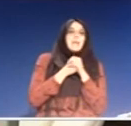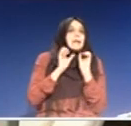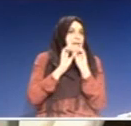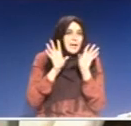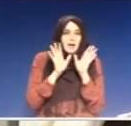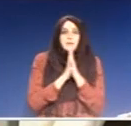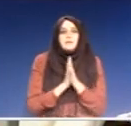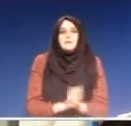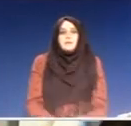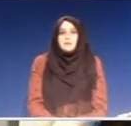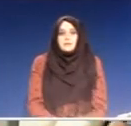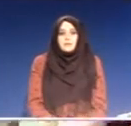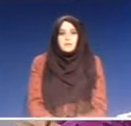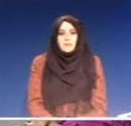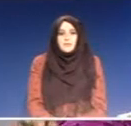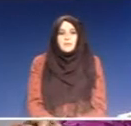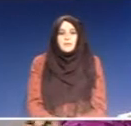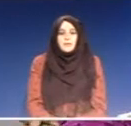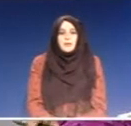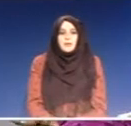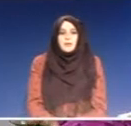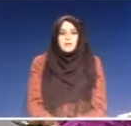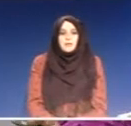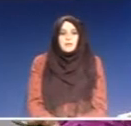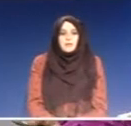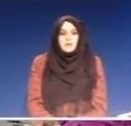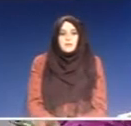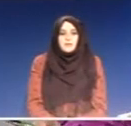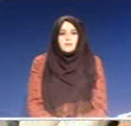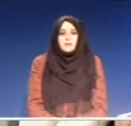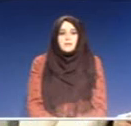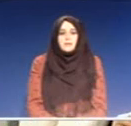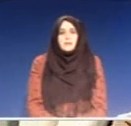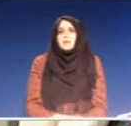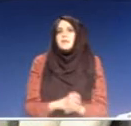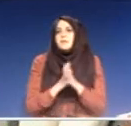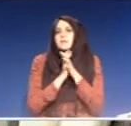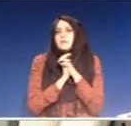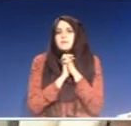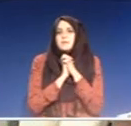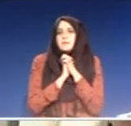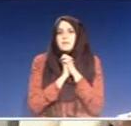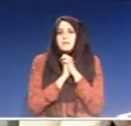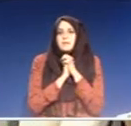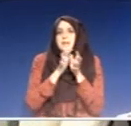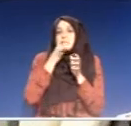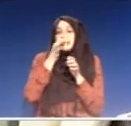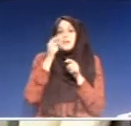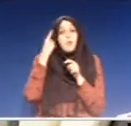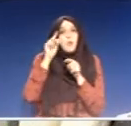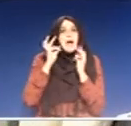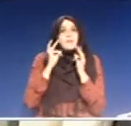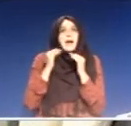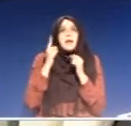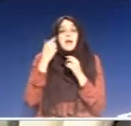واضحة المسألة دكتور واضحة يوكي الويض سي رابح أكي اللي يكو خدمة الحبوس نغ